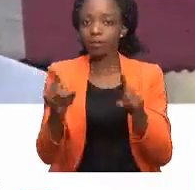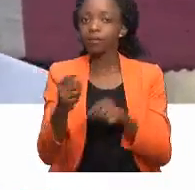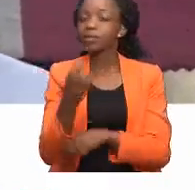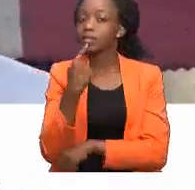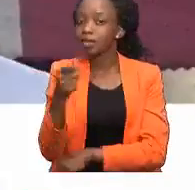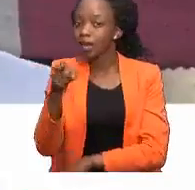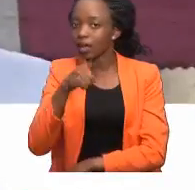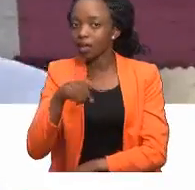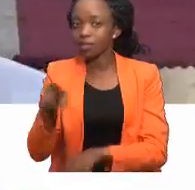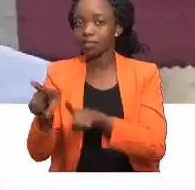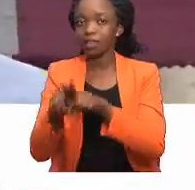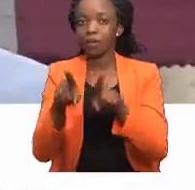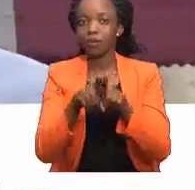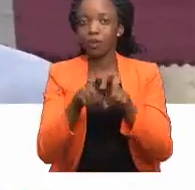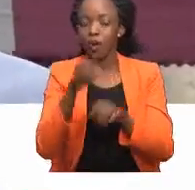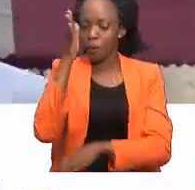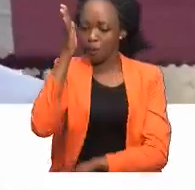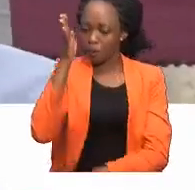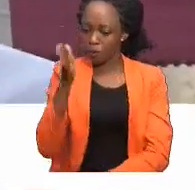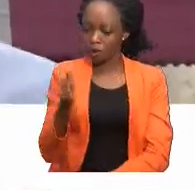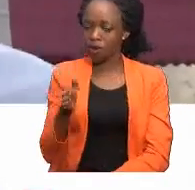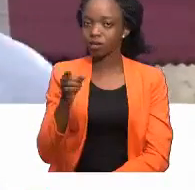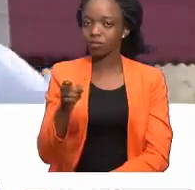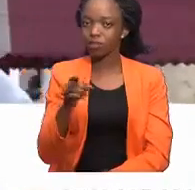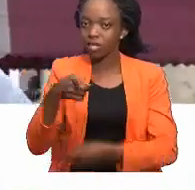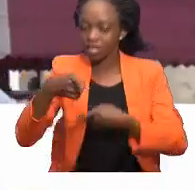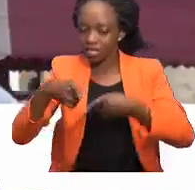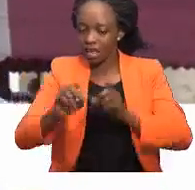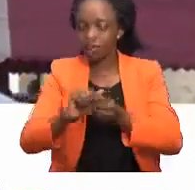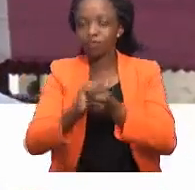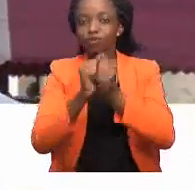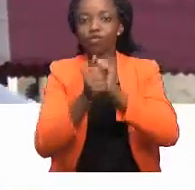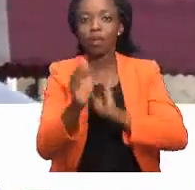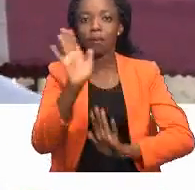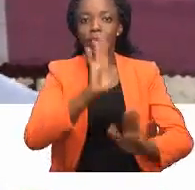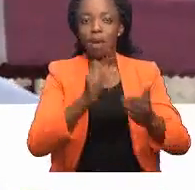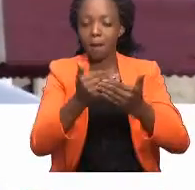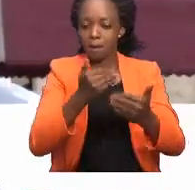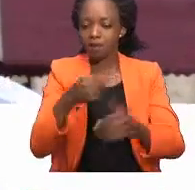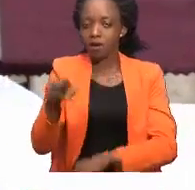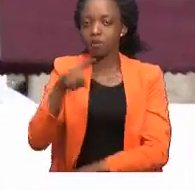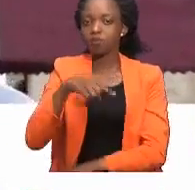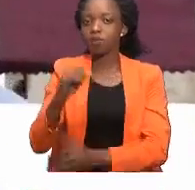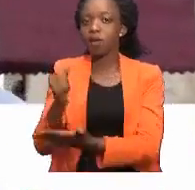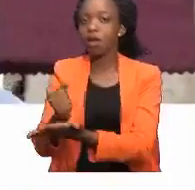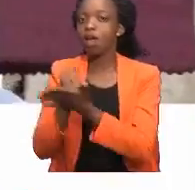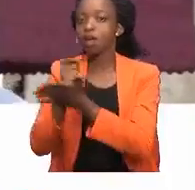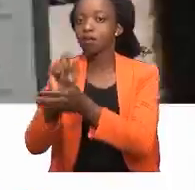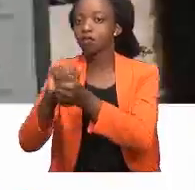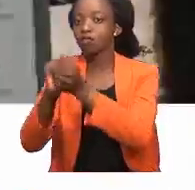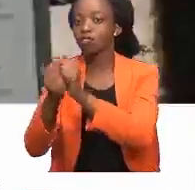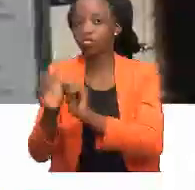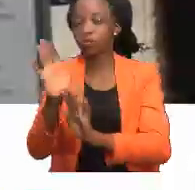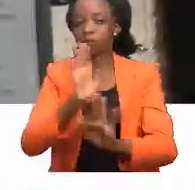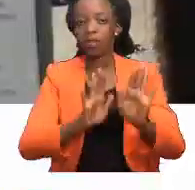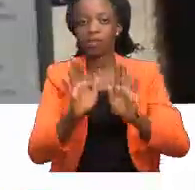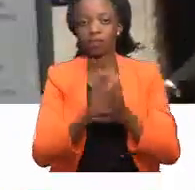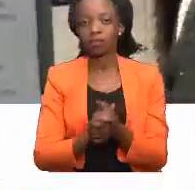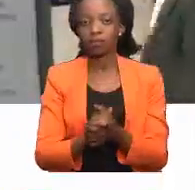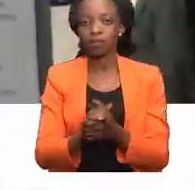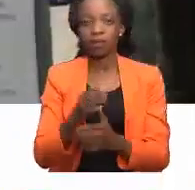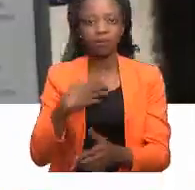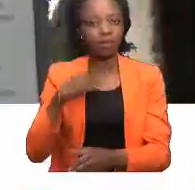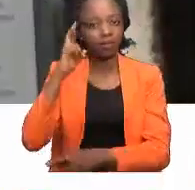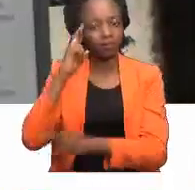wanatueleza pia wewe mwenyewe ujirekebishe kwanza kabla hatujakarepisha kujirekebisha. Ninajuta kwa